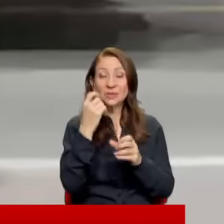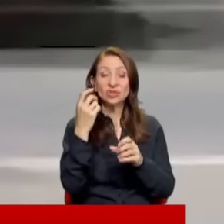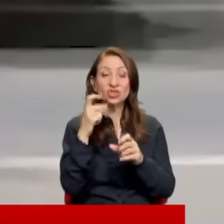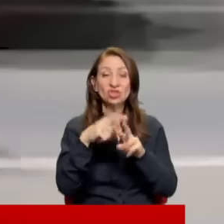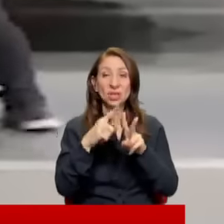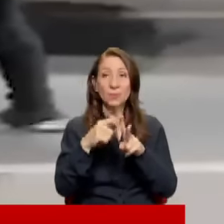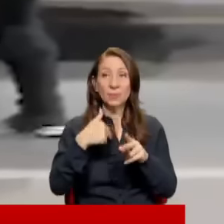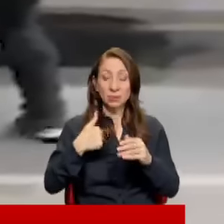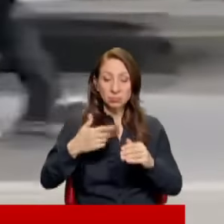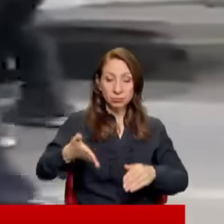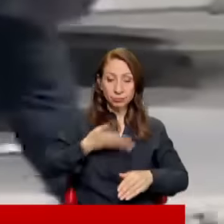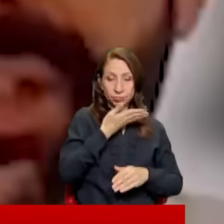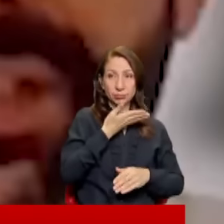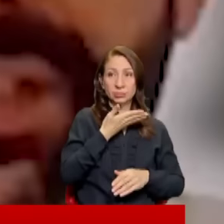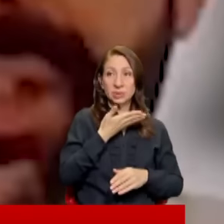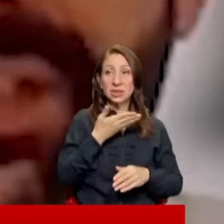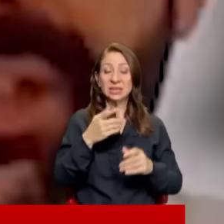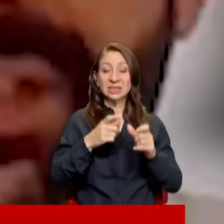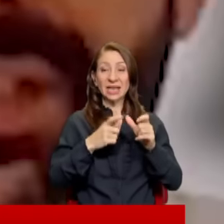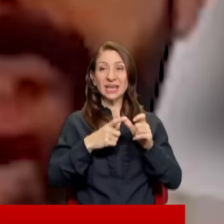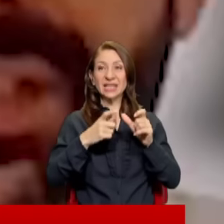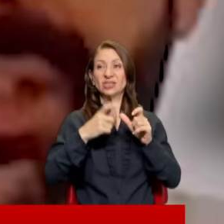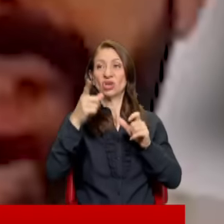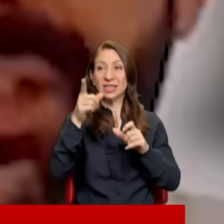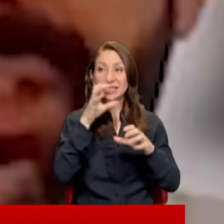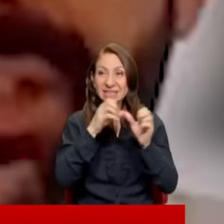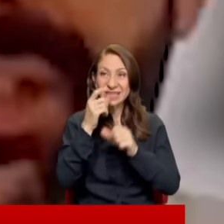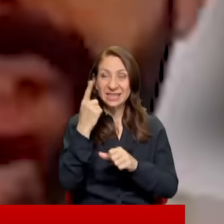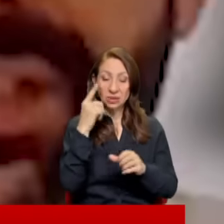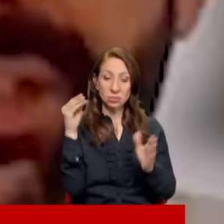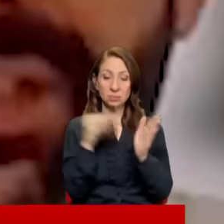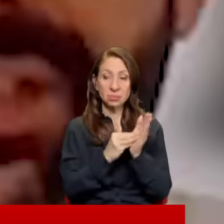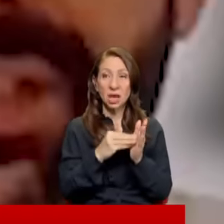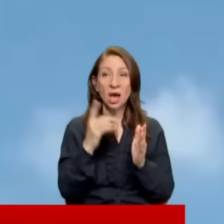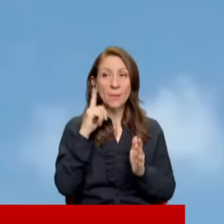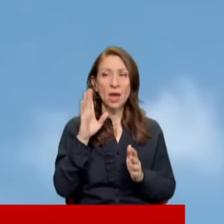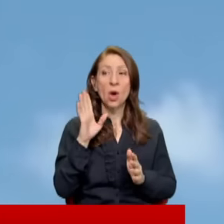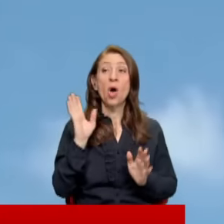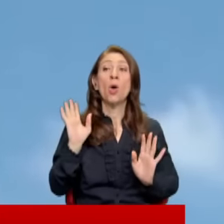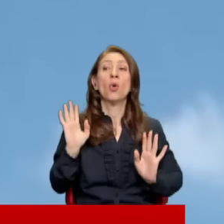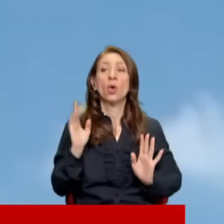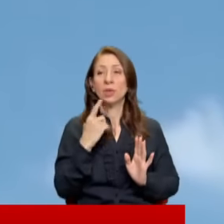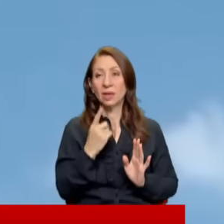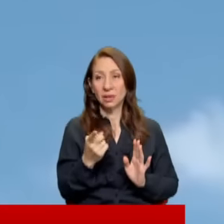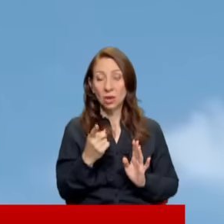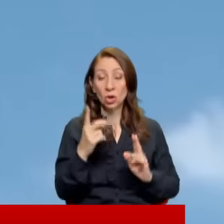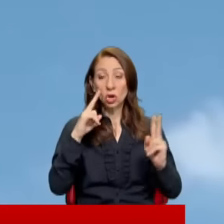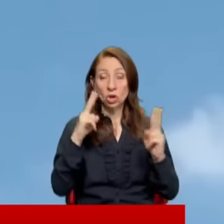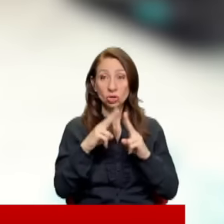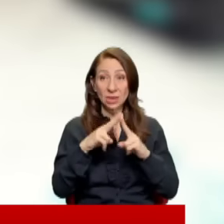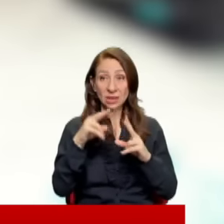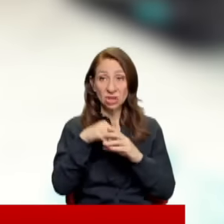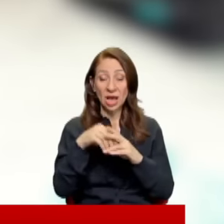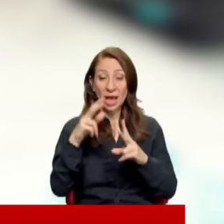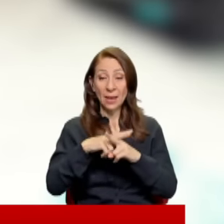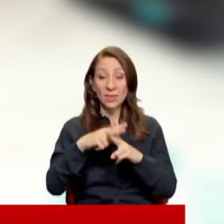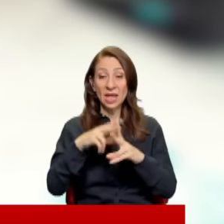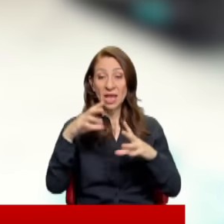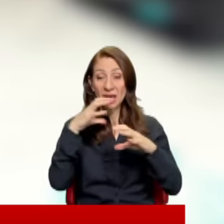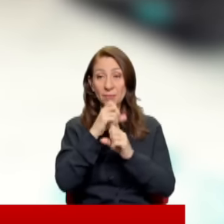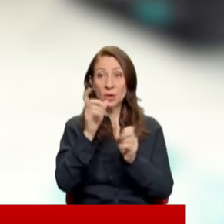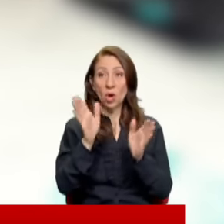kendisinin dışı bırakıldığını Serdar sert Çelik'in gizli Tanık yapılmasından haberdar olmadığını söyledi görüşmeler için emniyette